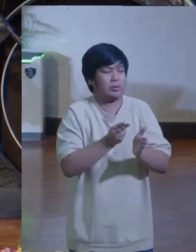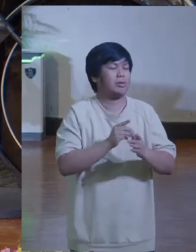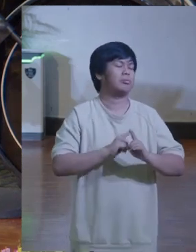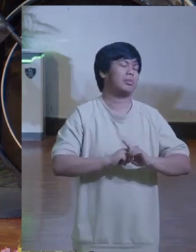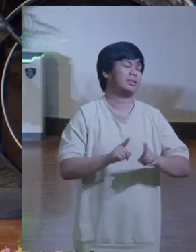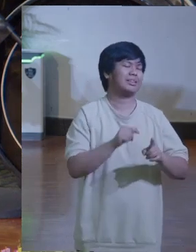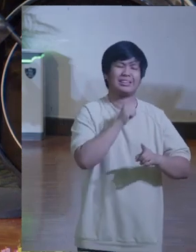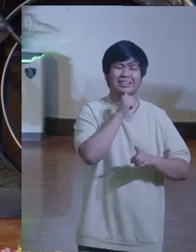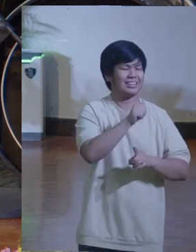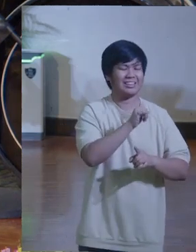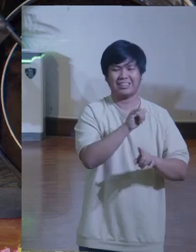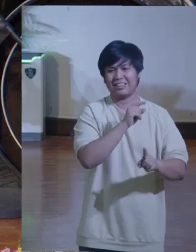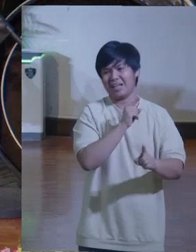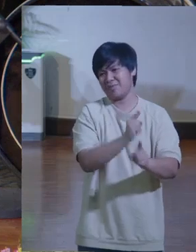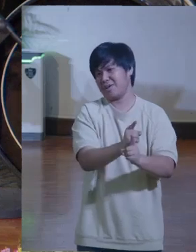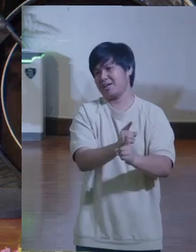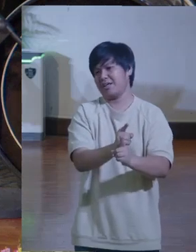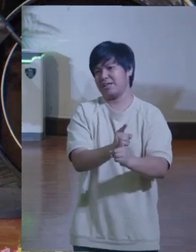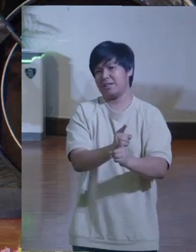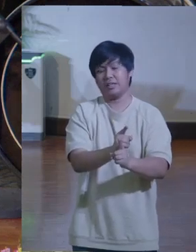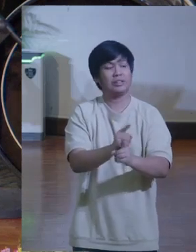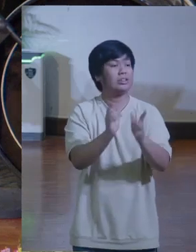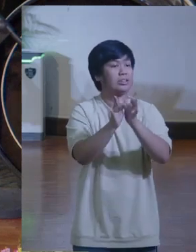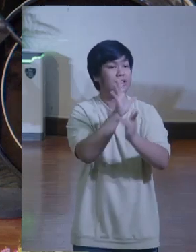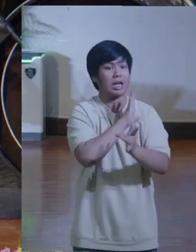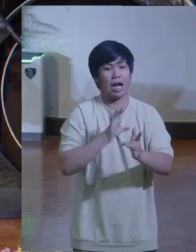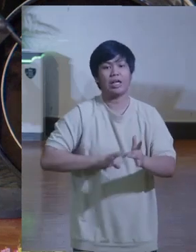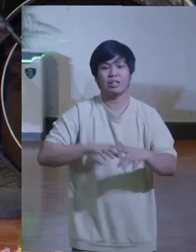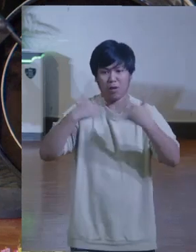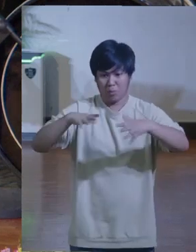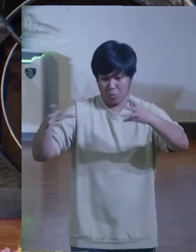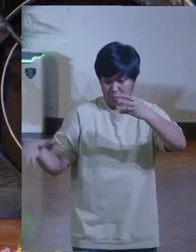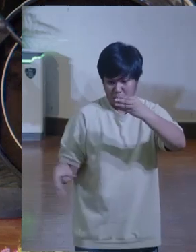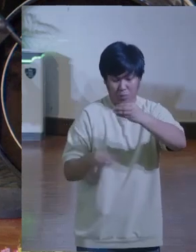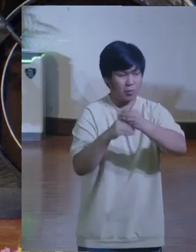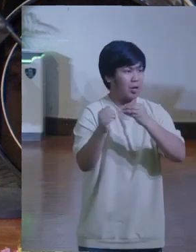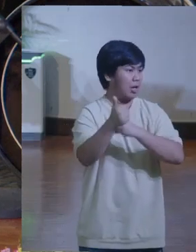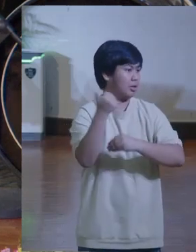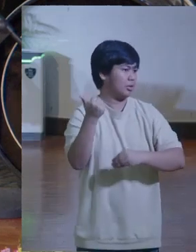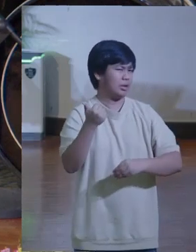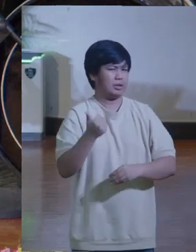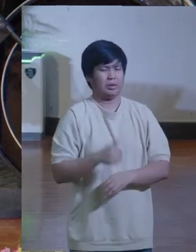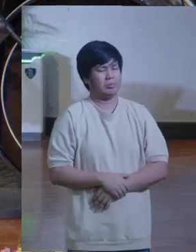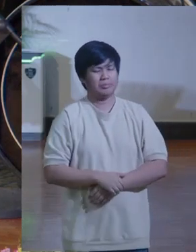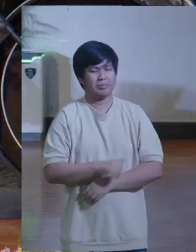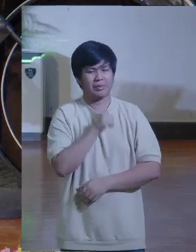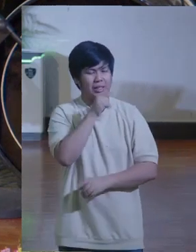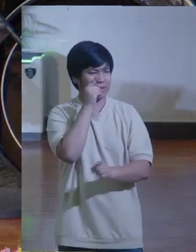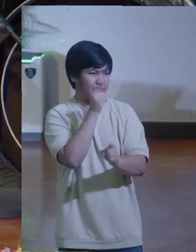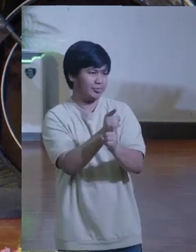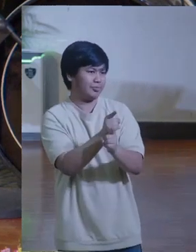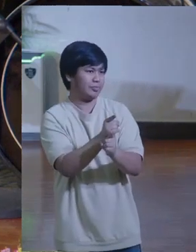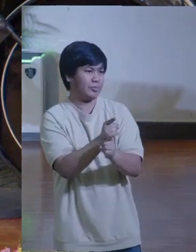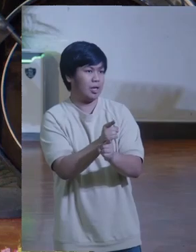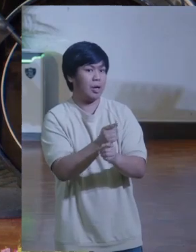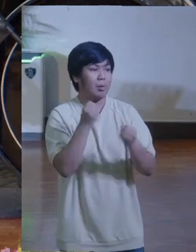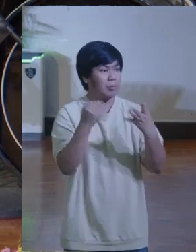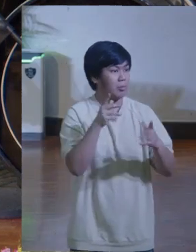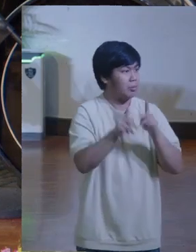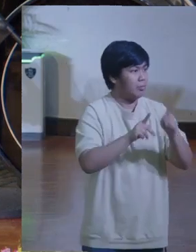Si Kristo at iba pa. Marami ang tumatanggap na si Kristo nga ay isang tunay